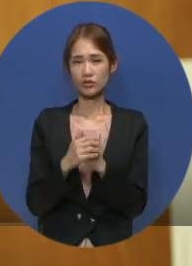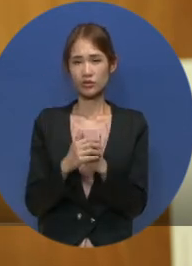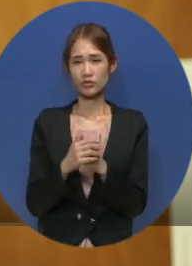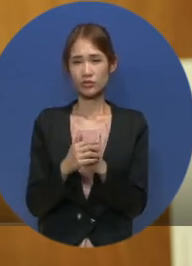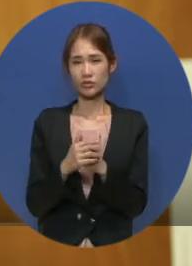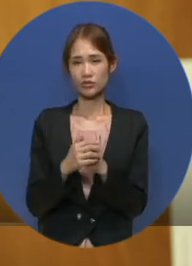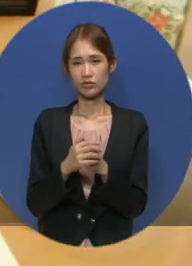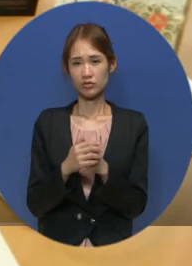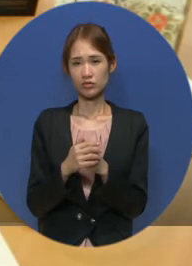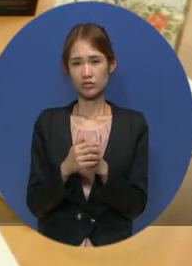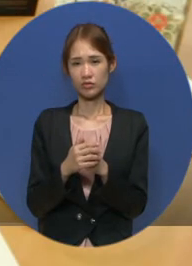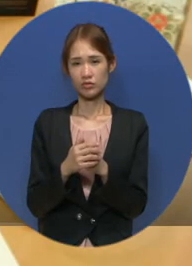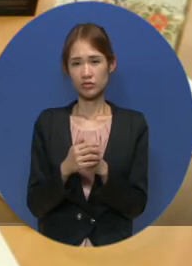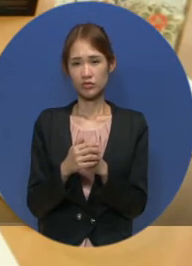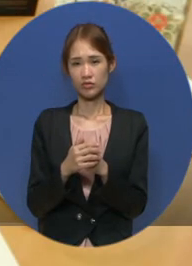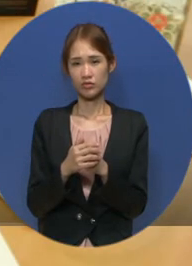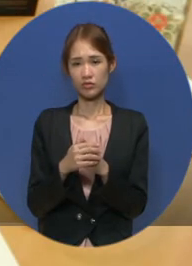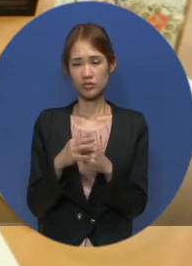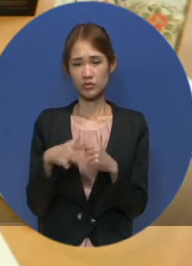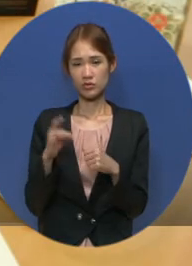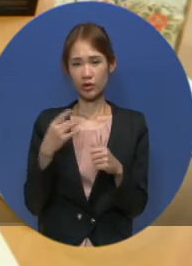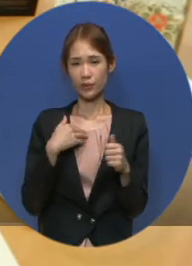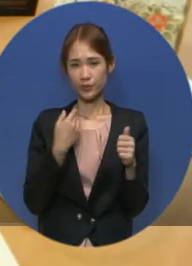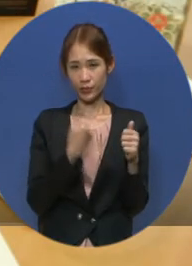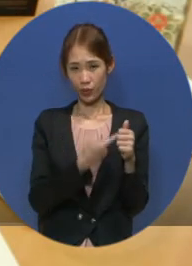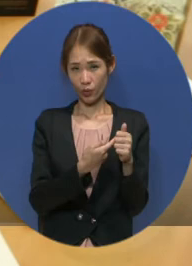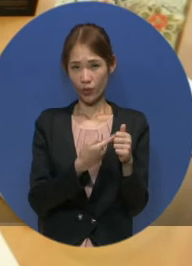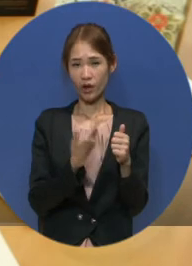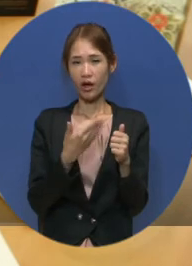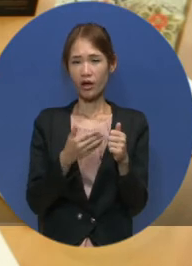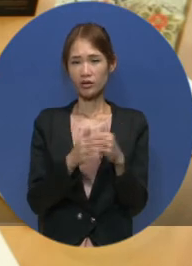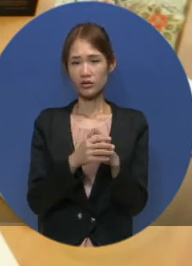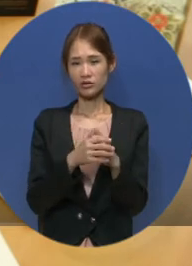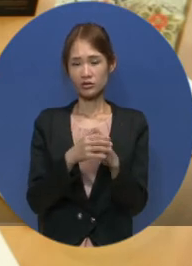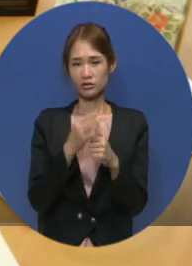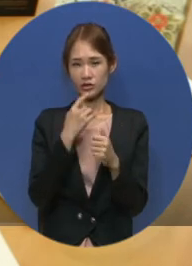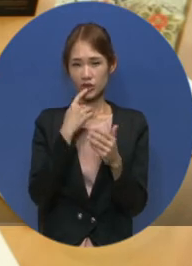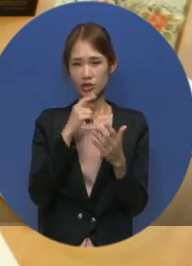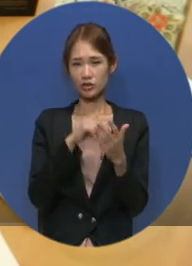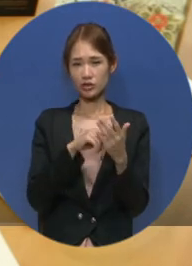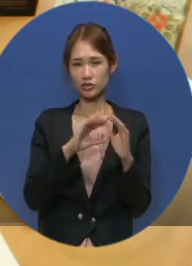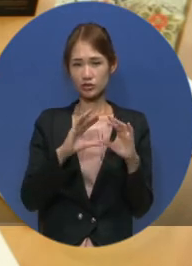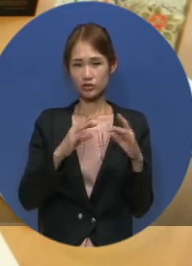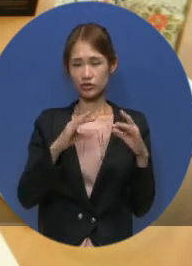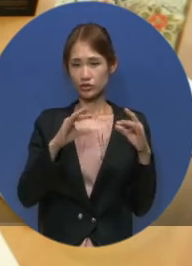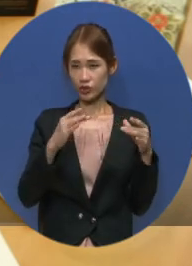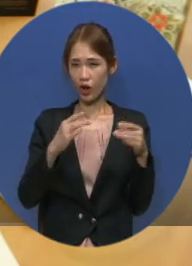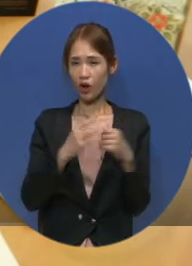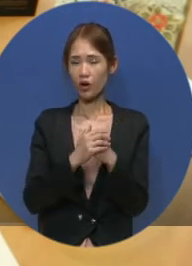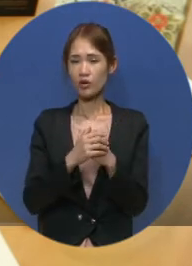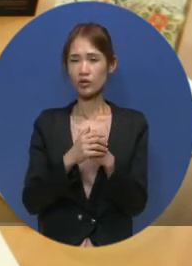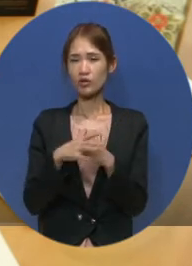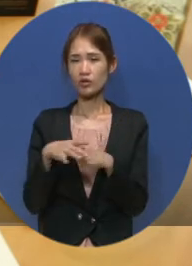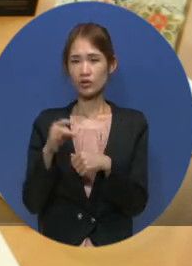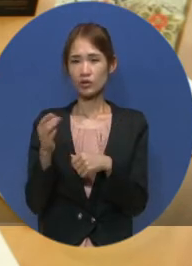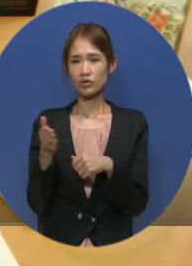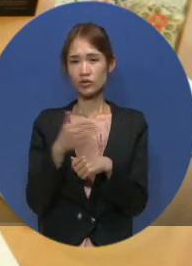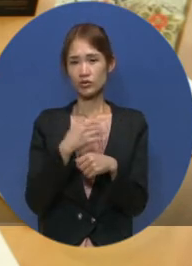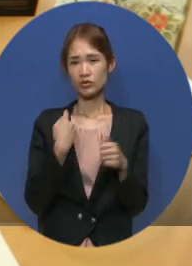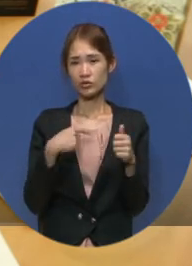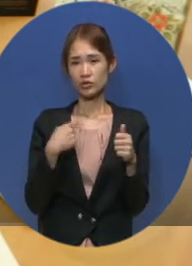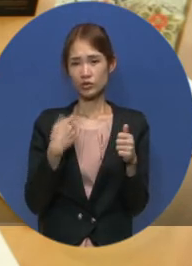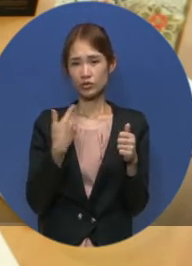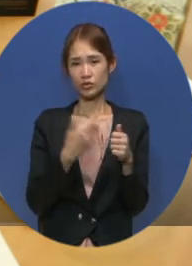접으시는 분들도 계세요. 그래서 저희가 처음에는 이제 교육을 시킬 때, 이렇게 쉬운 접지부터